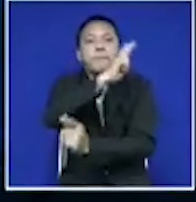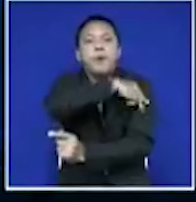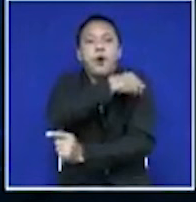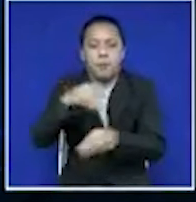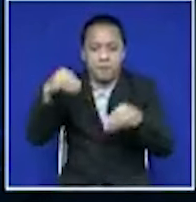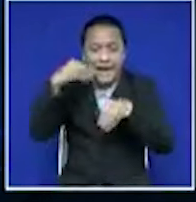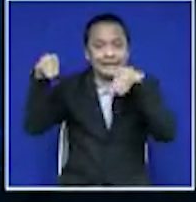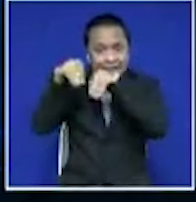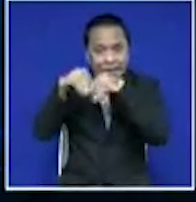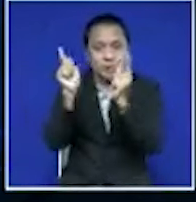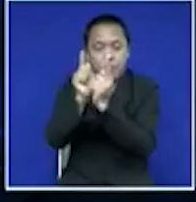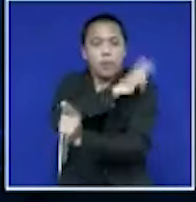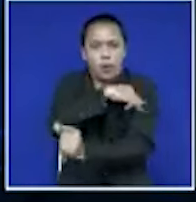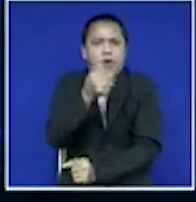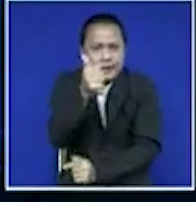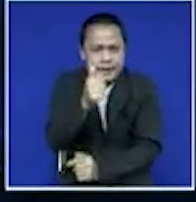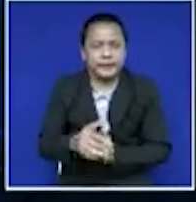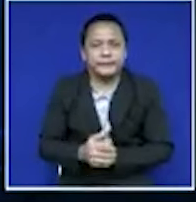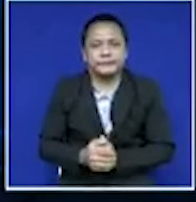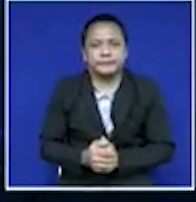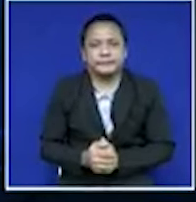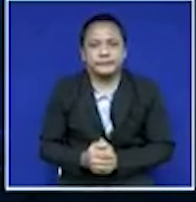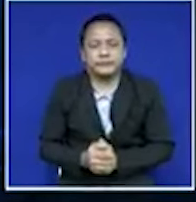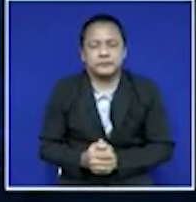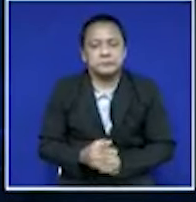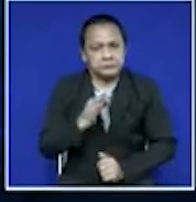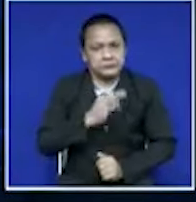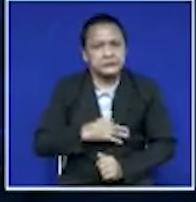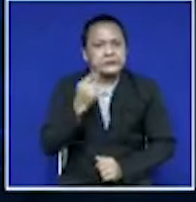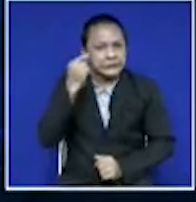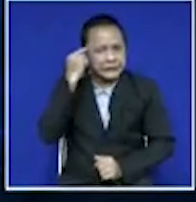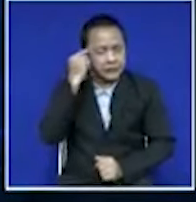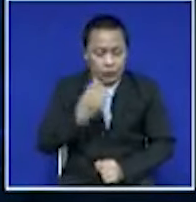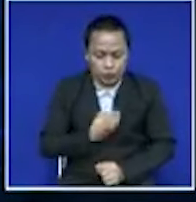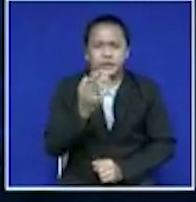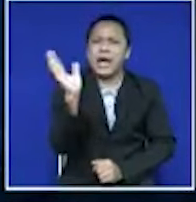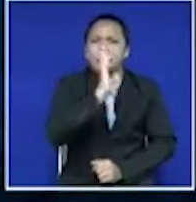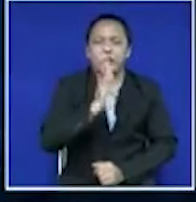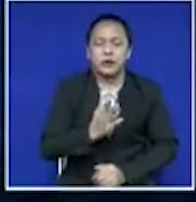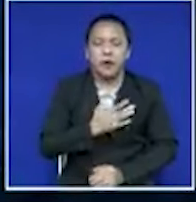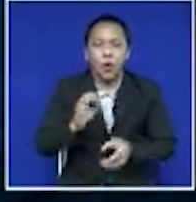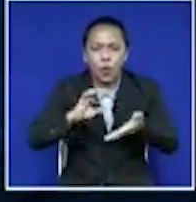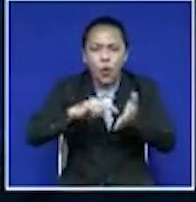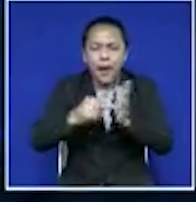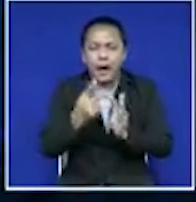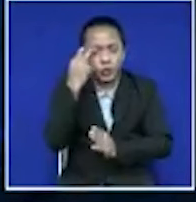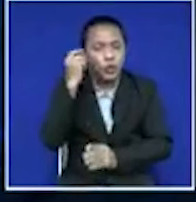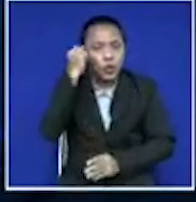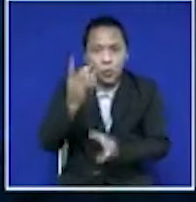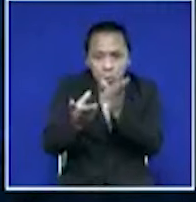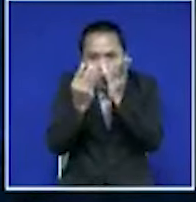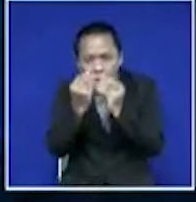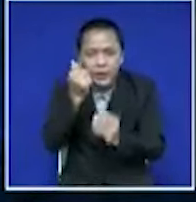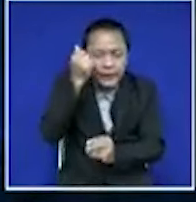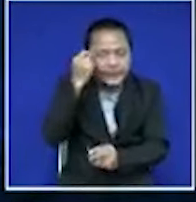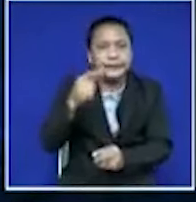ใกล้บ้านของท่านได้นะครับก็ตระหนักแต่ไม่ตระหนกตื่นตัวแต่อย่าตื่นตูมนี่คือสิ่งที่